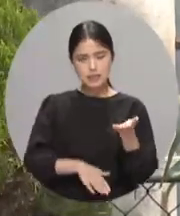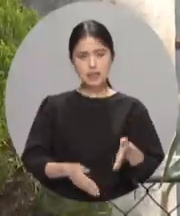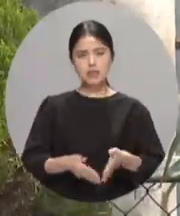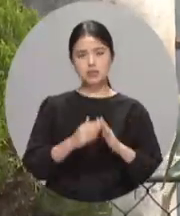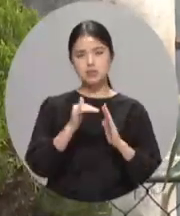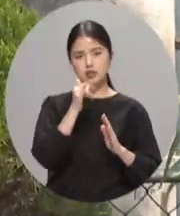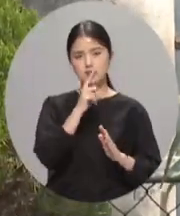나타났습니다